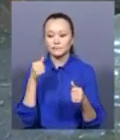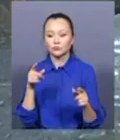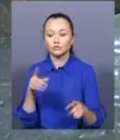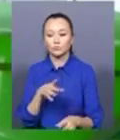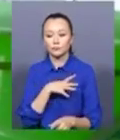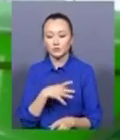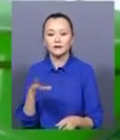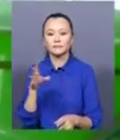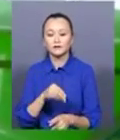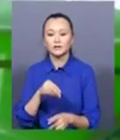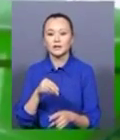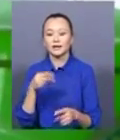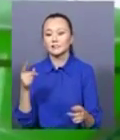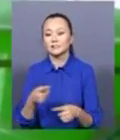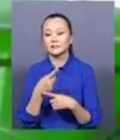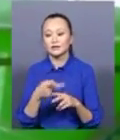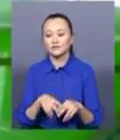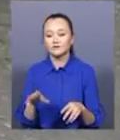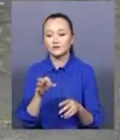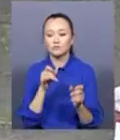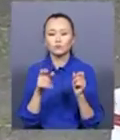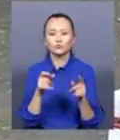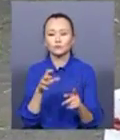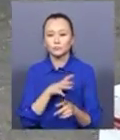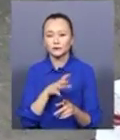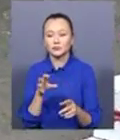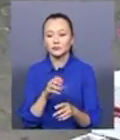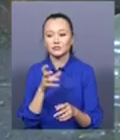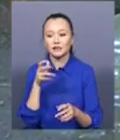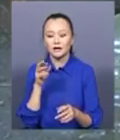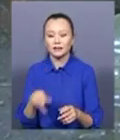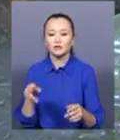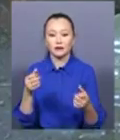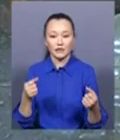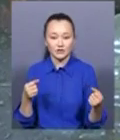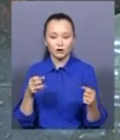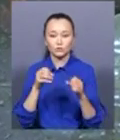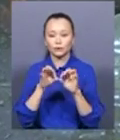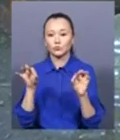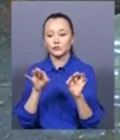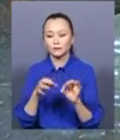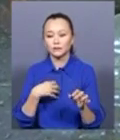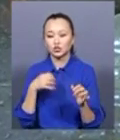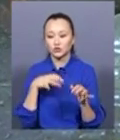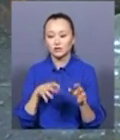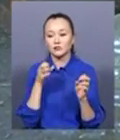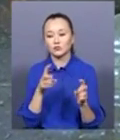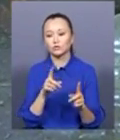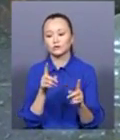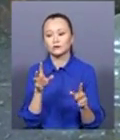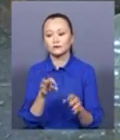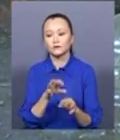стояли снаряды, качели и турники. Мы решили здесь как-то что-то наладить. Я начала искать, где вообще и что это делается.